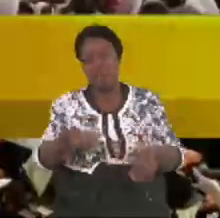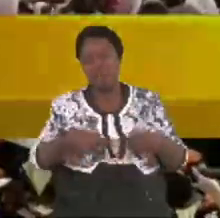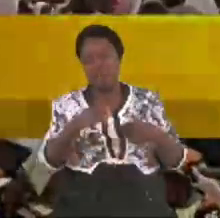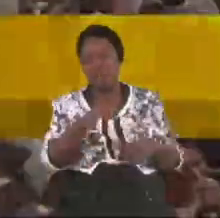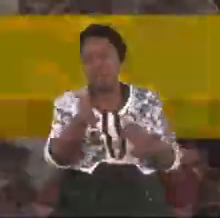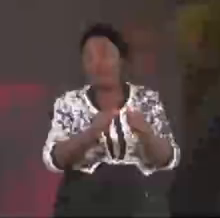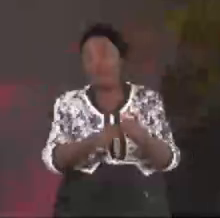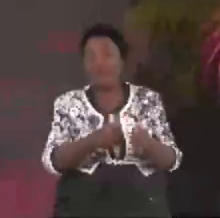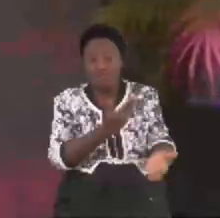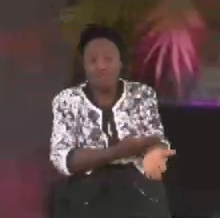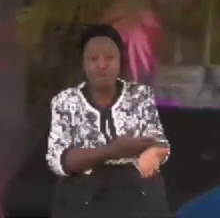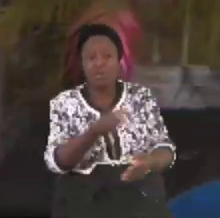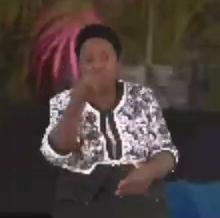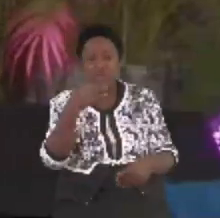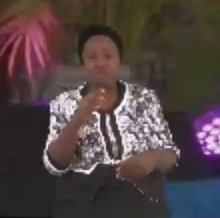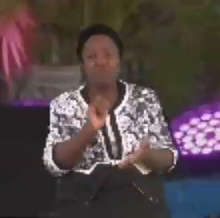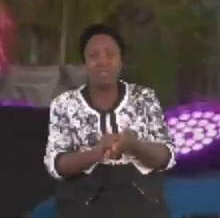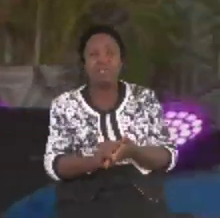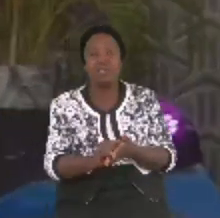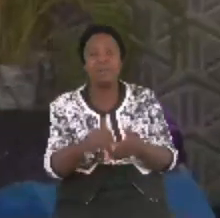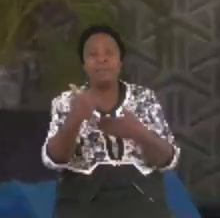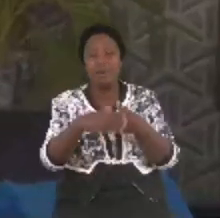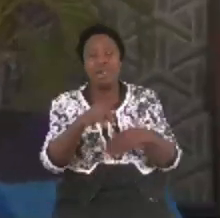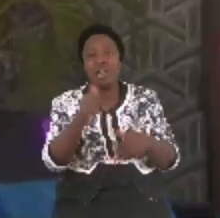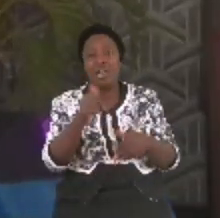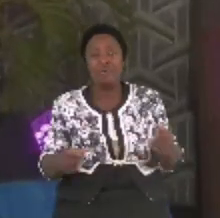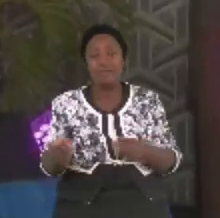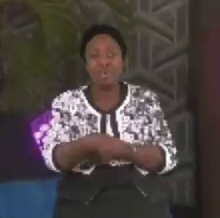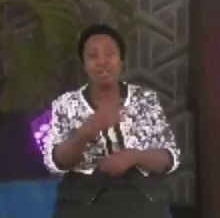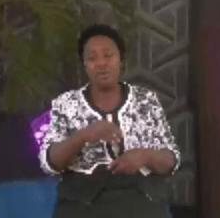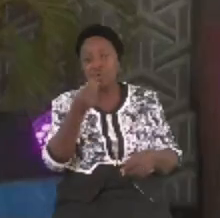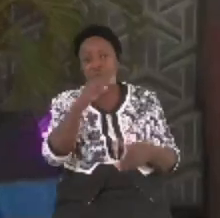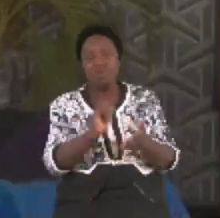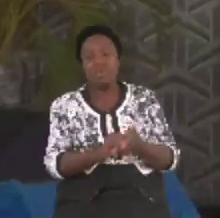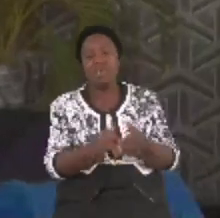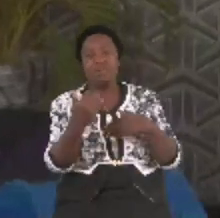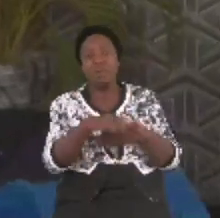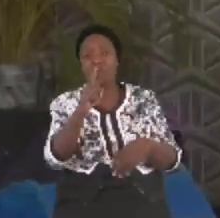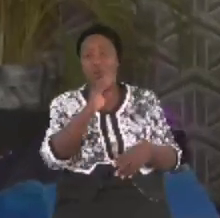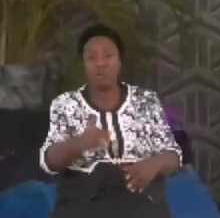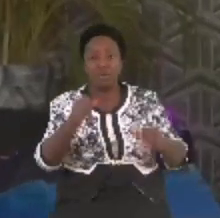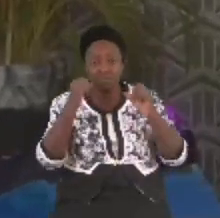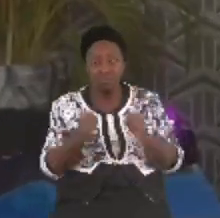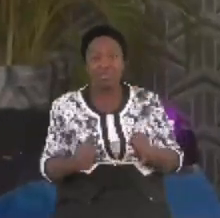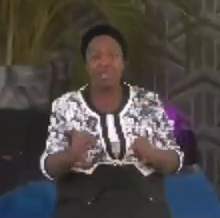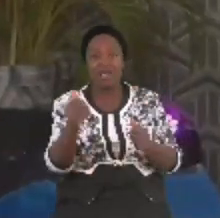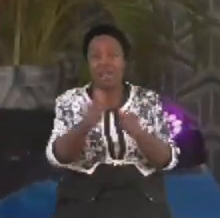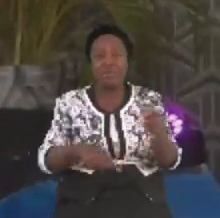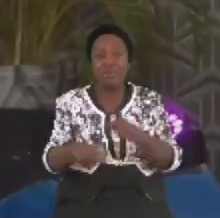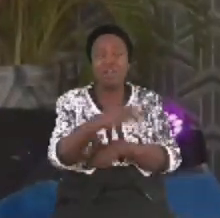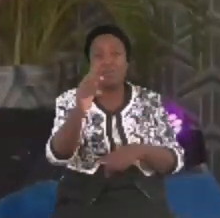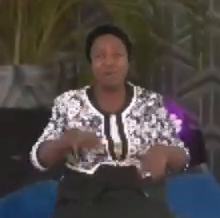vie chaque matin, chaque jour. Tu consommeras ce pain et tu auras de l'énergie chaque jour de ta vie au nom